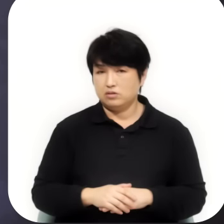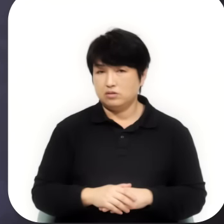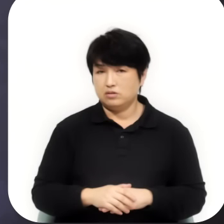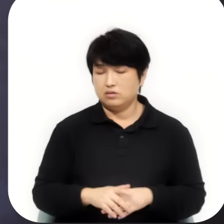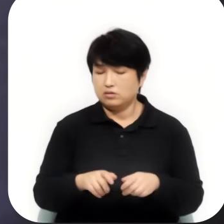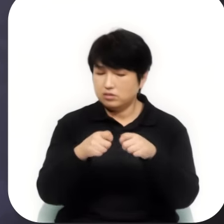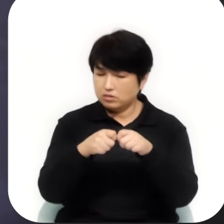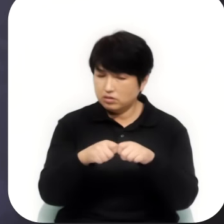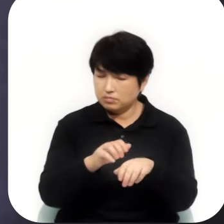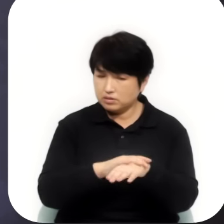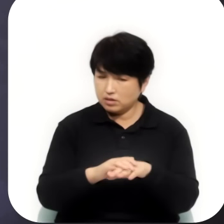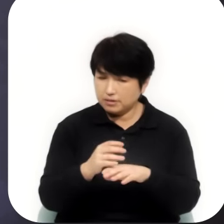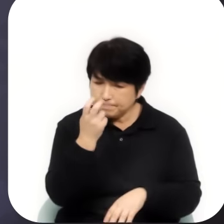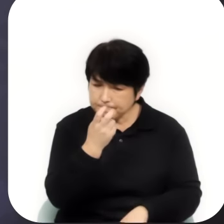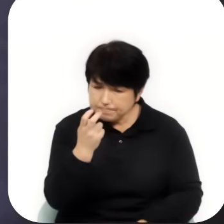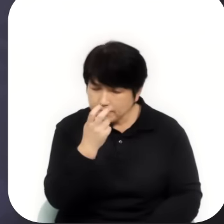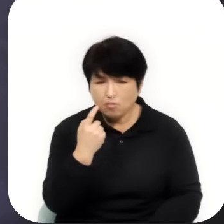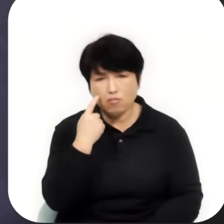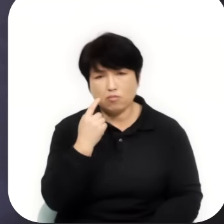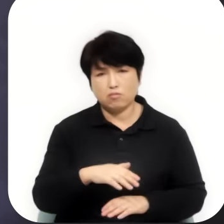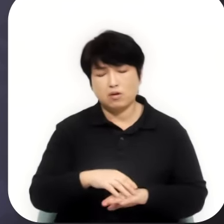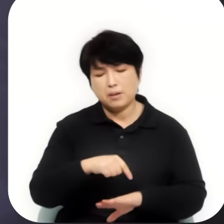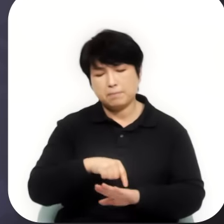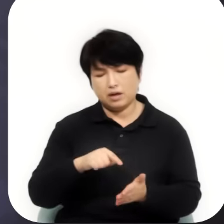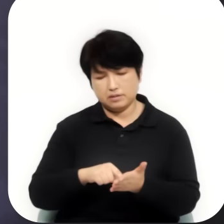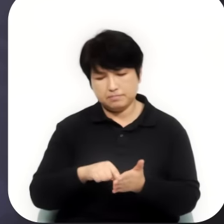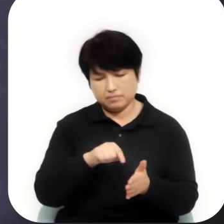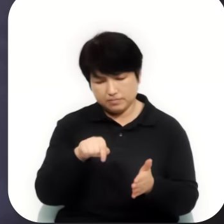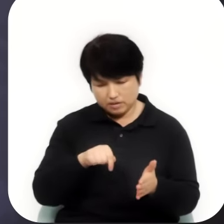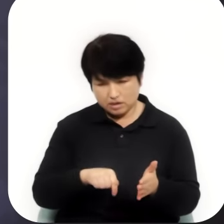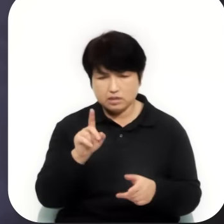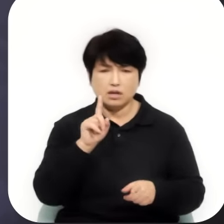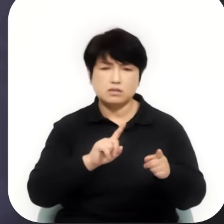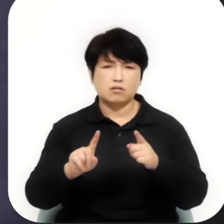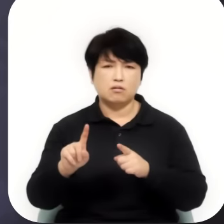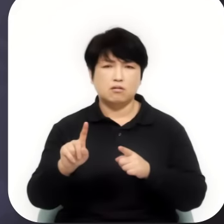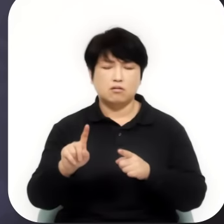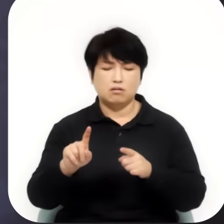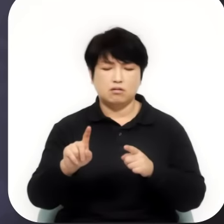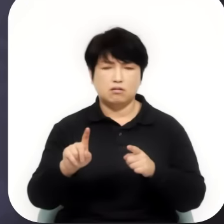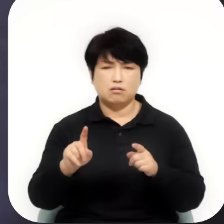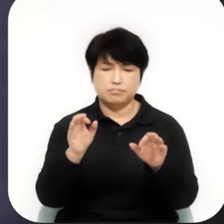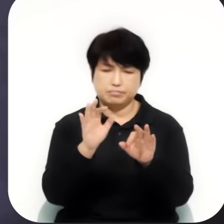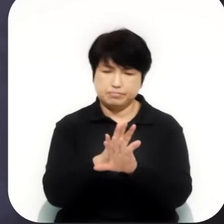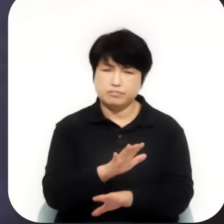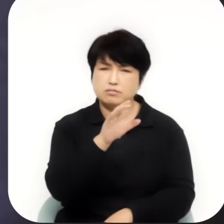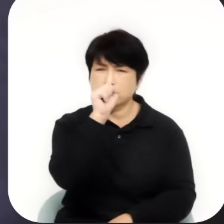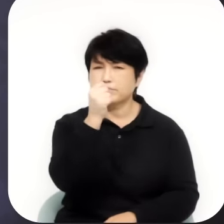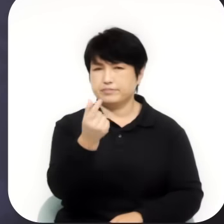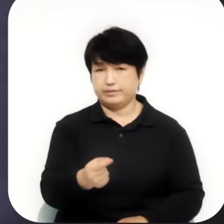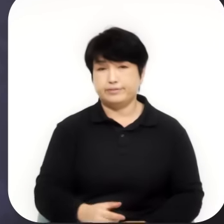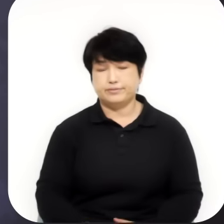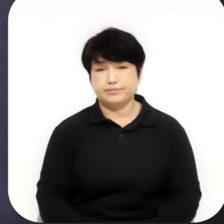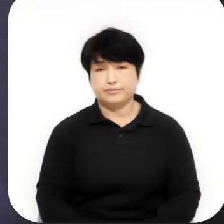보면서 오히려 이 마음의 상처를 치유하는 게 좋겠다 이렇게 생각합니다.